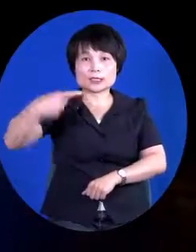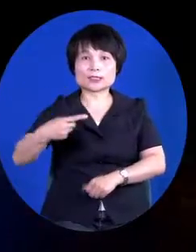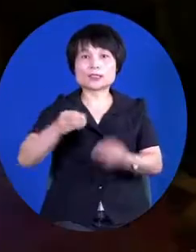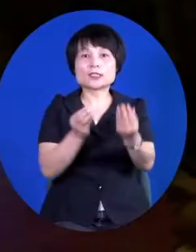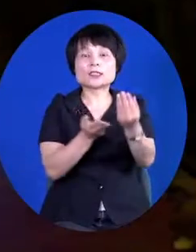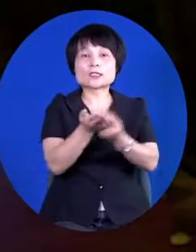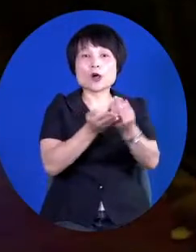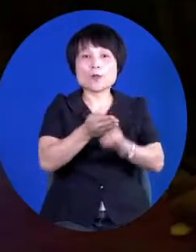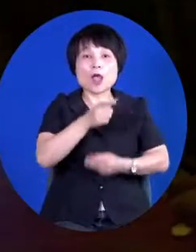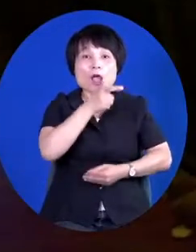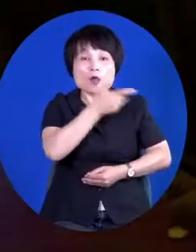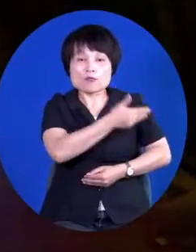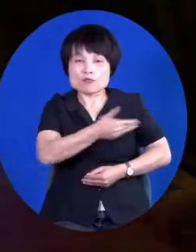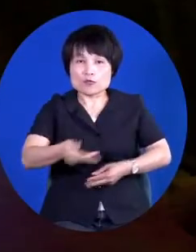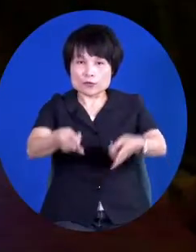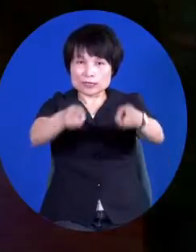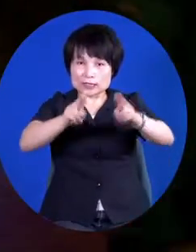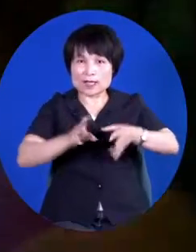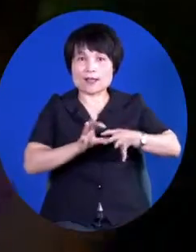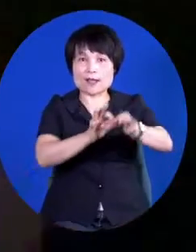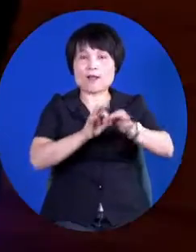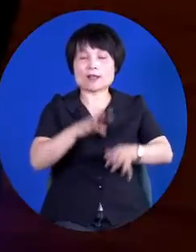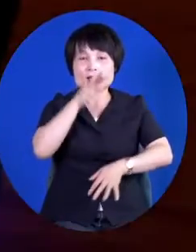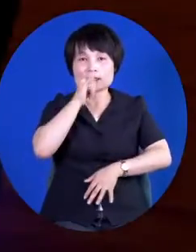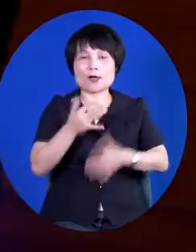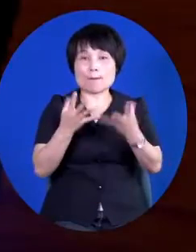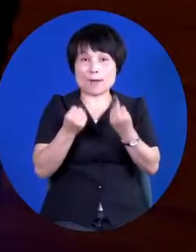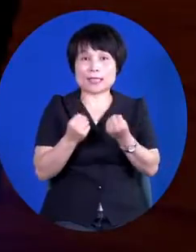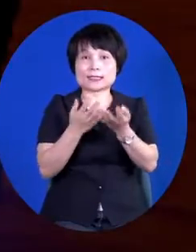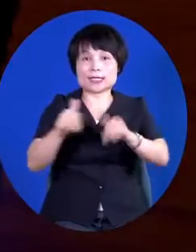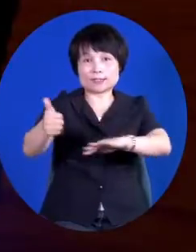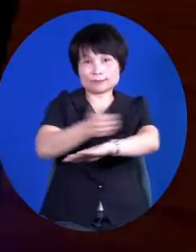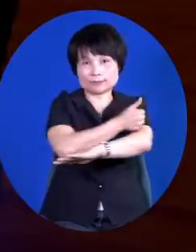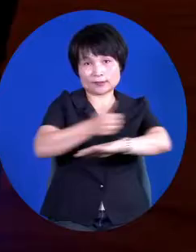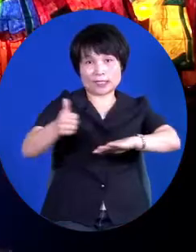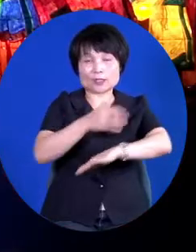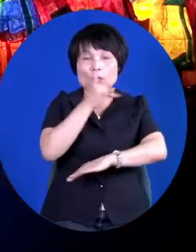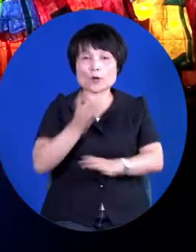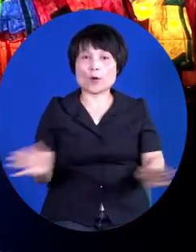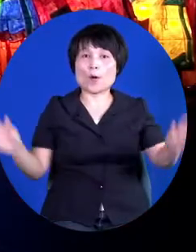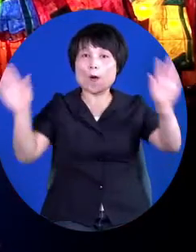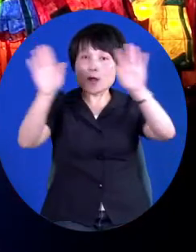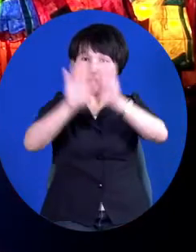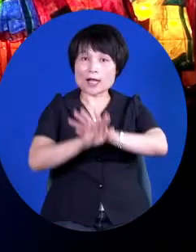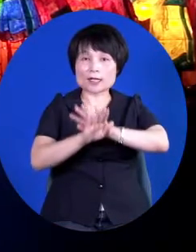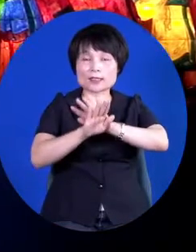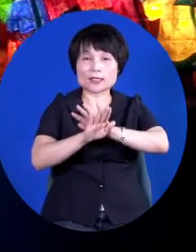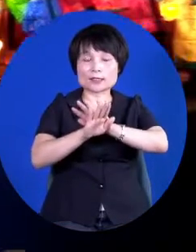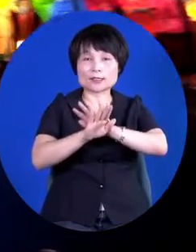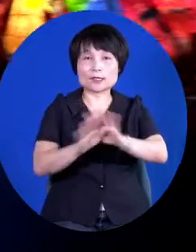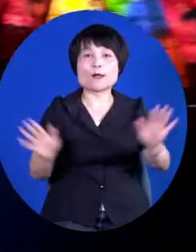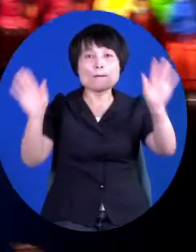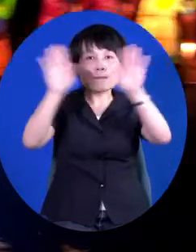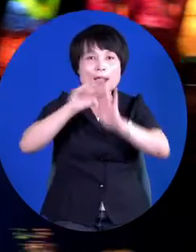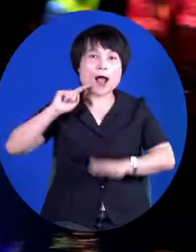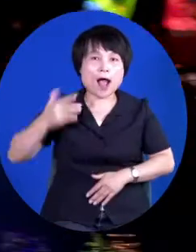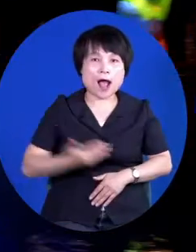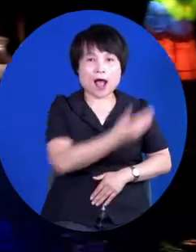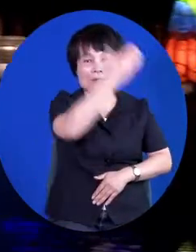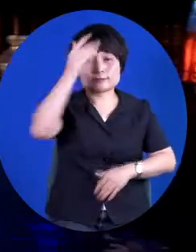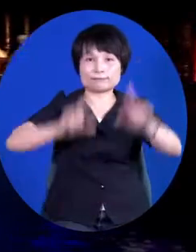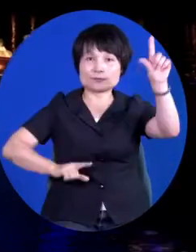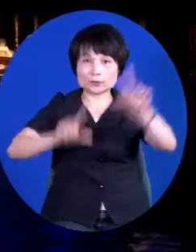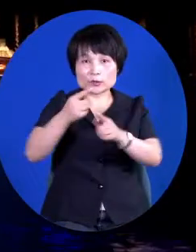금강보교 진출입로로서 많은 관광객이 드나들고 야간에는 공산성과 금강교를 중심으로 펼쳐지는 아름다운 야경과